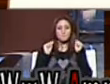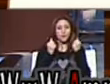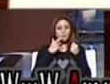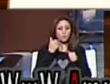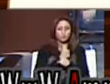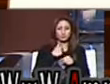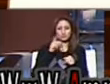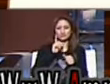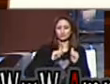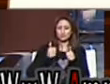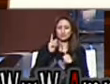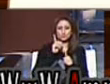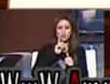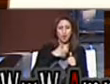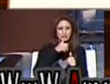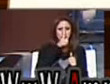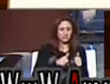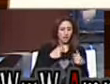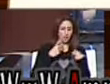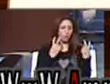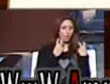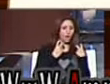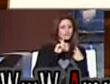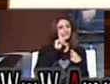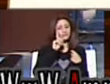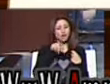فتصور ان ان ان اضراب ان اضراب البعض منهم